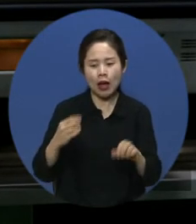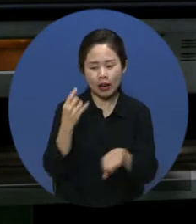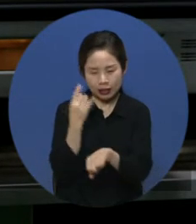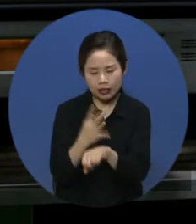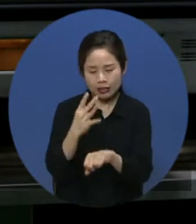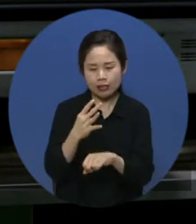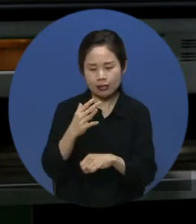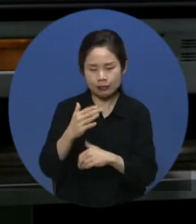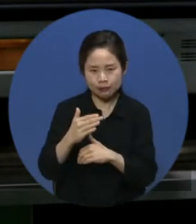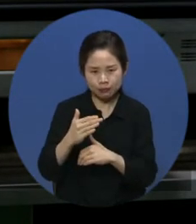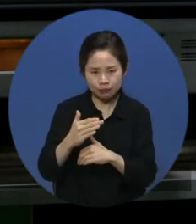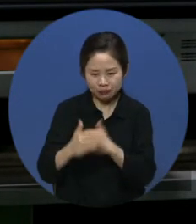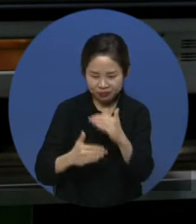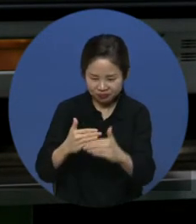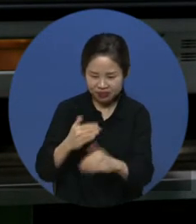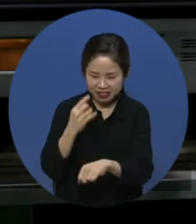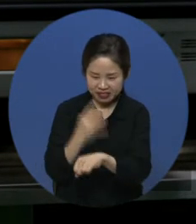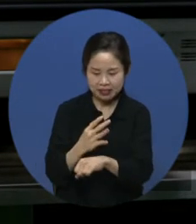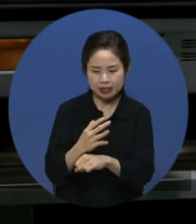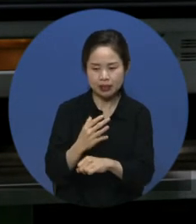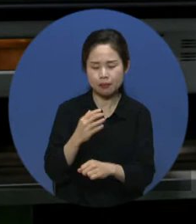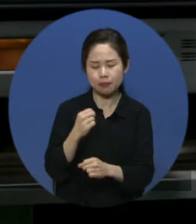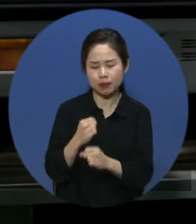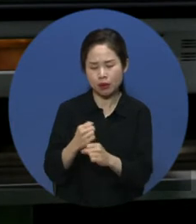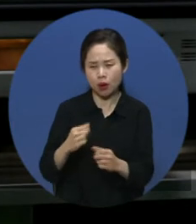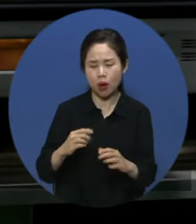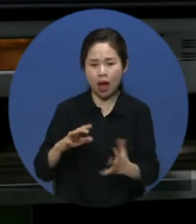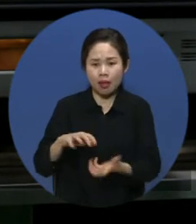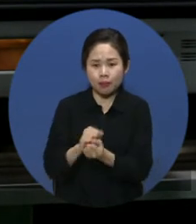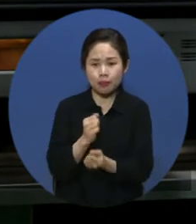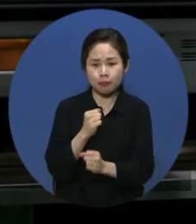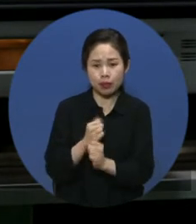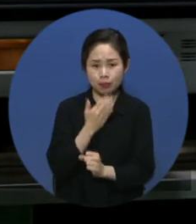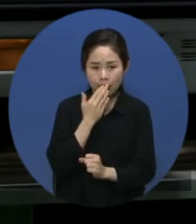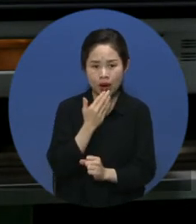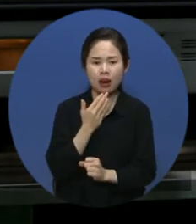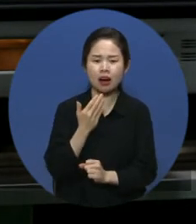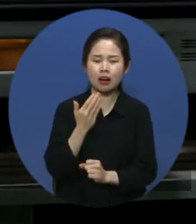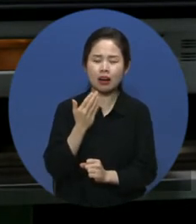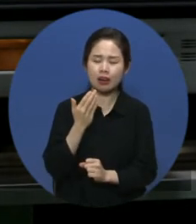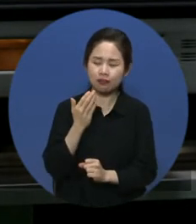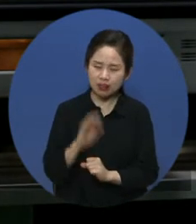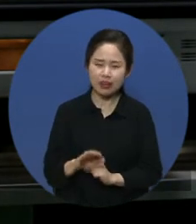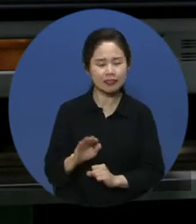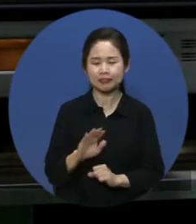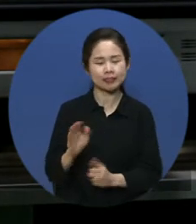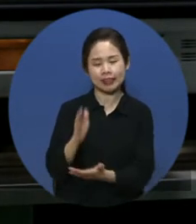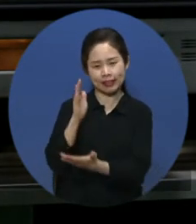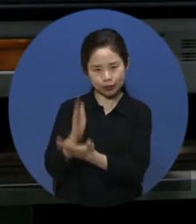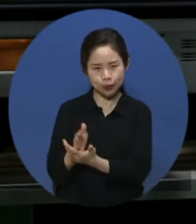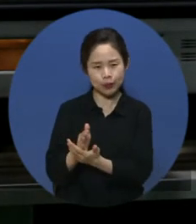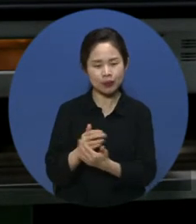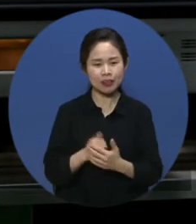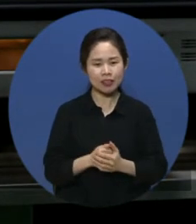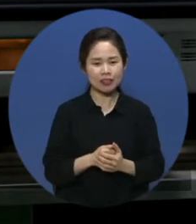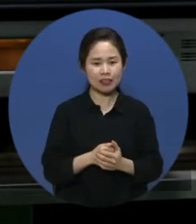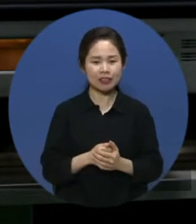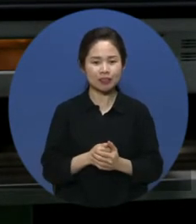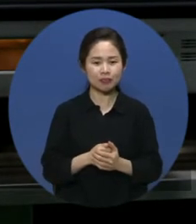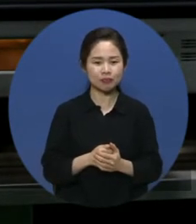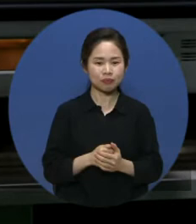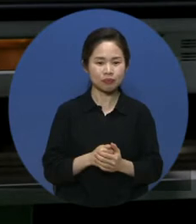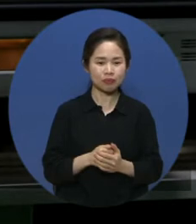처음부터 가르쳐준 대로 정말 파운데이션을 기초에 의해서 빵을 만들어내는 우리